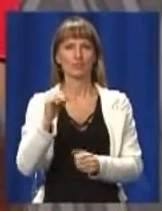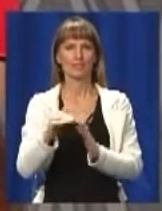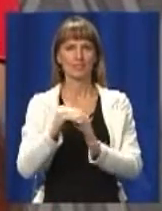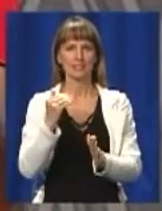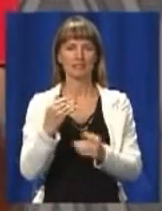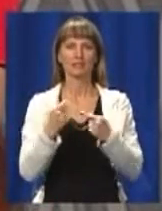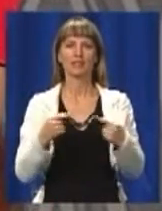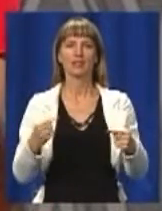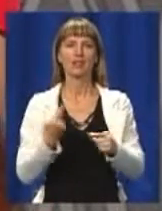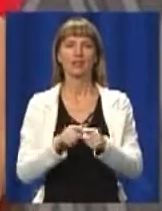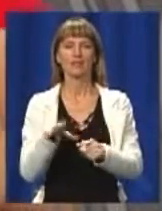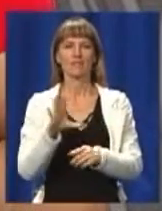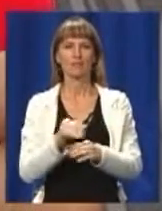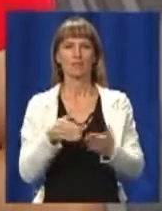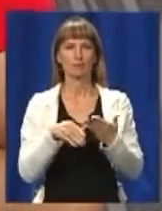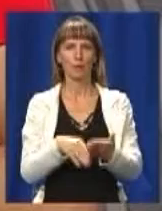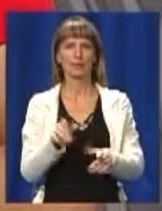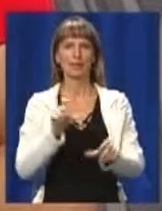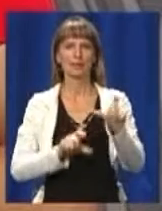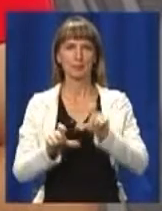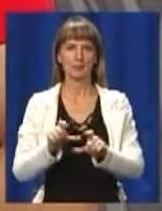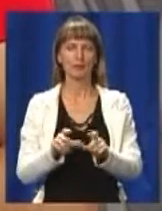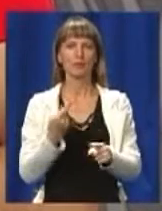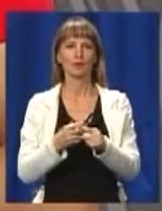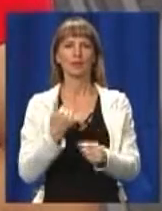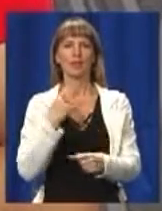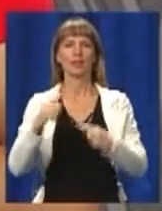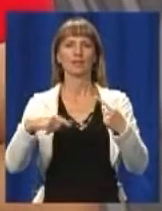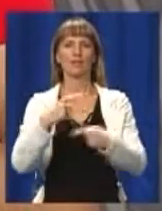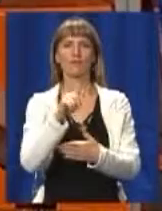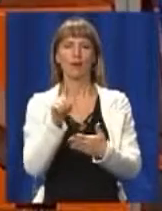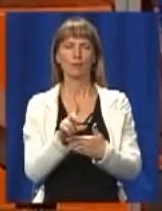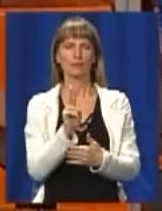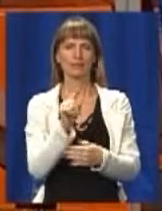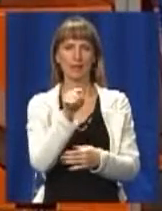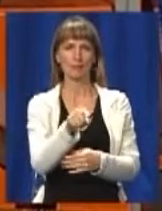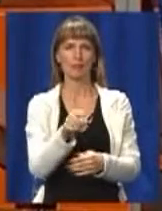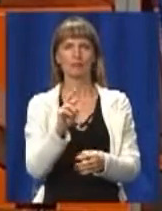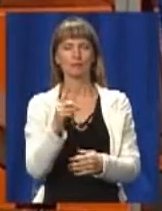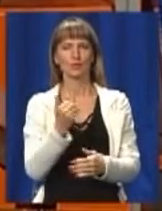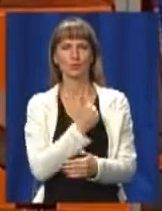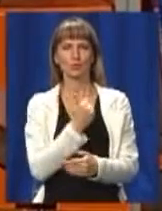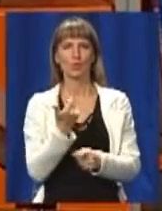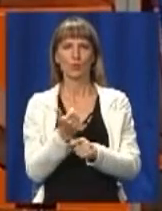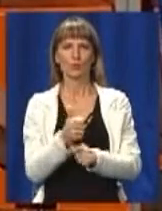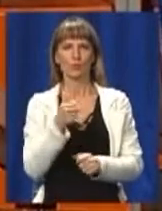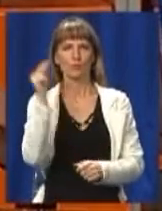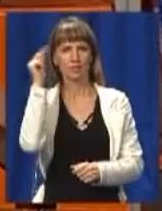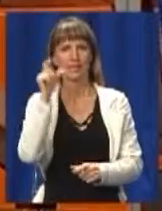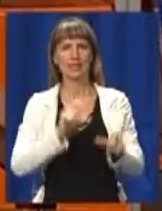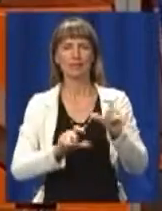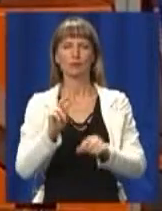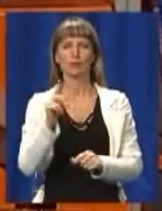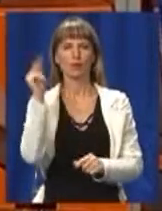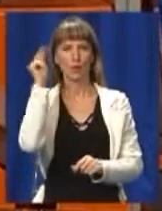тому подібне. Все це за допомогою хімії. І от тому в мене таке наступне питання до тебе. Чи хотіла б ти дуже і дуже добре вивчати хімію для того,